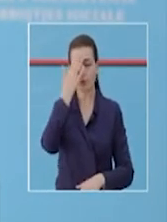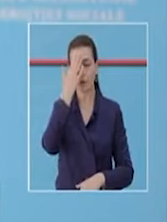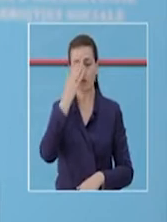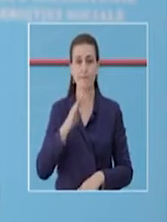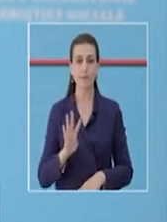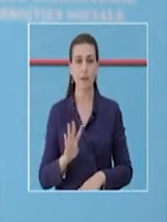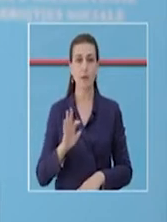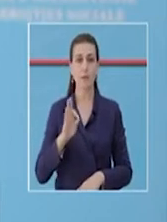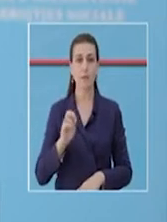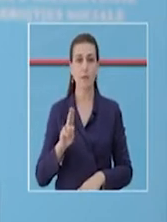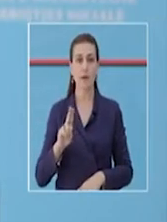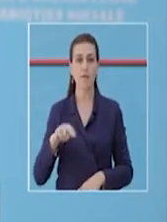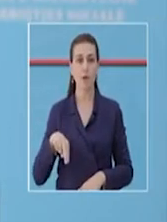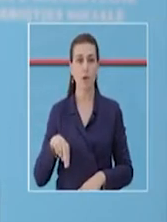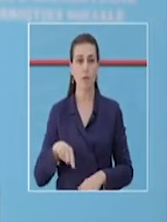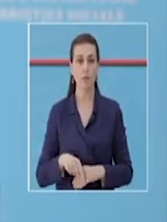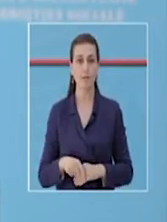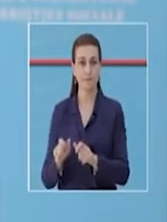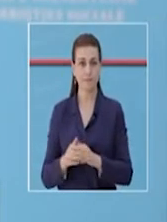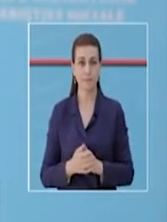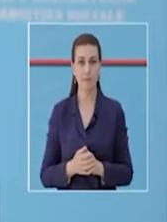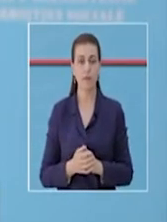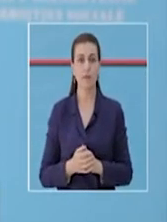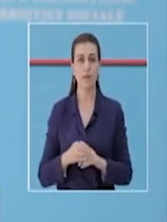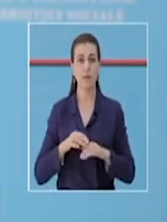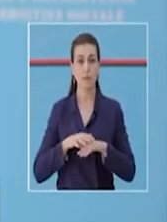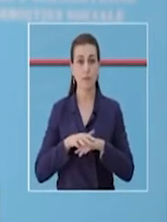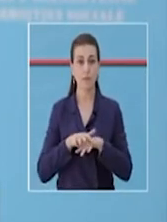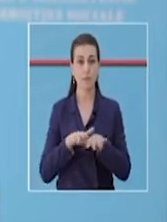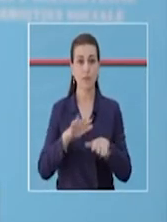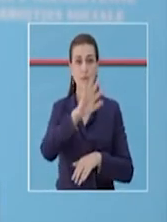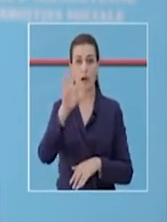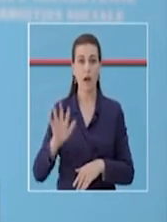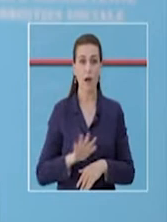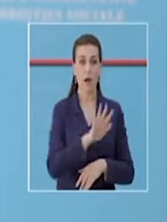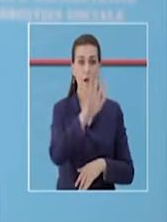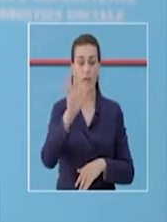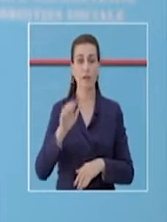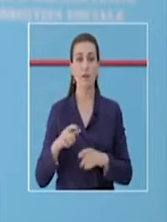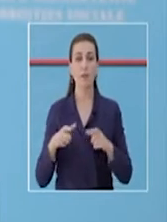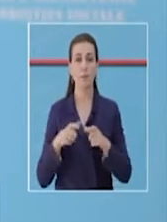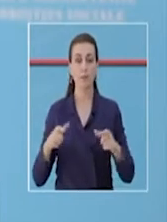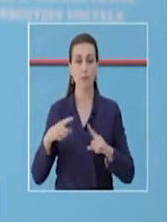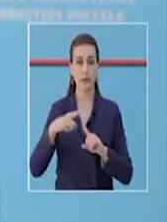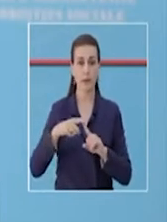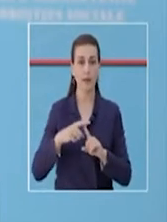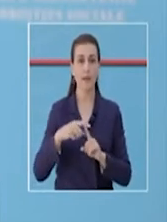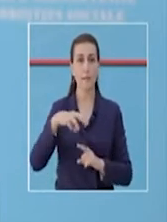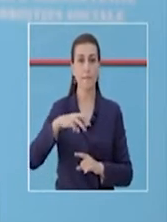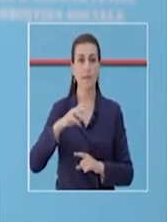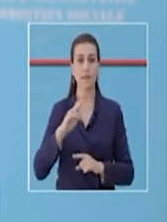të rëndë dhe 4 janë të shtruar në pavion. Harta e të prekurve me COVID-19 zgjerohet në Tiranë,